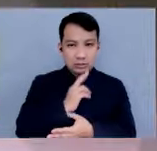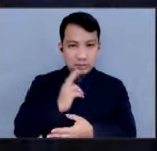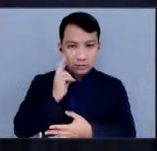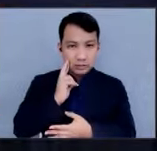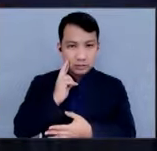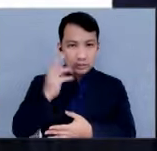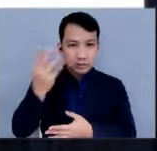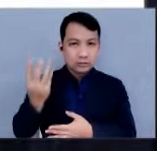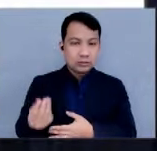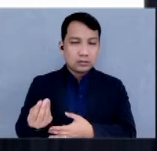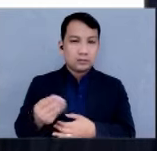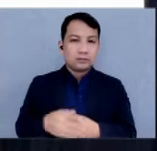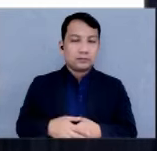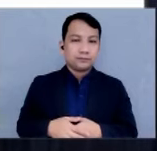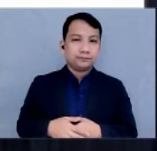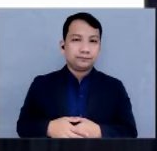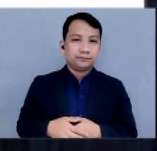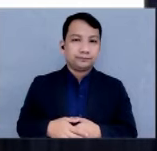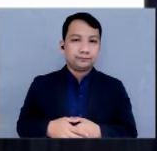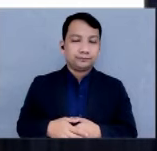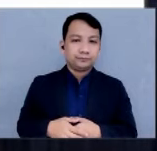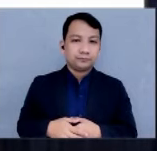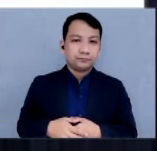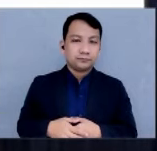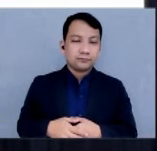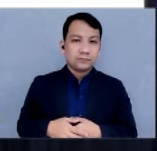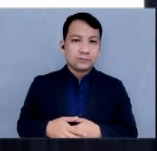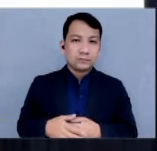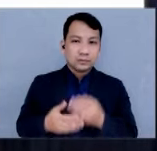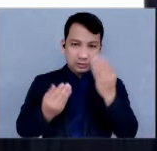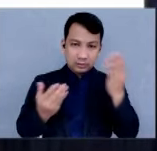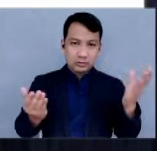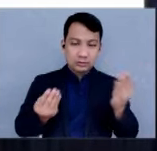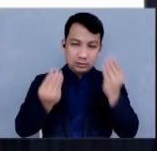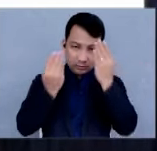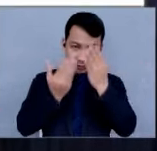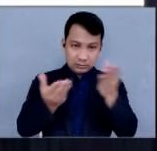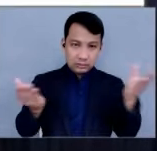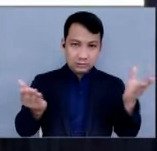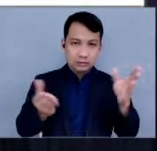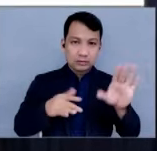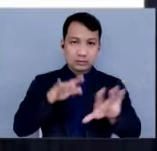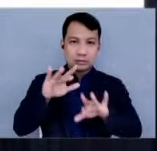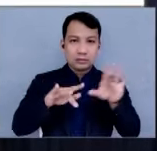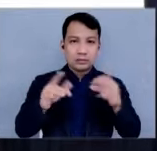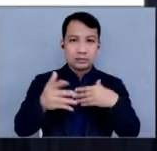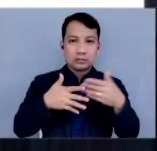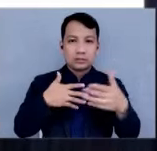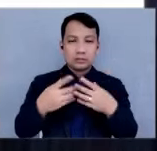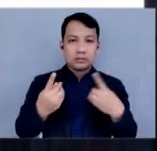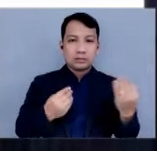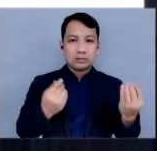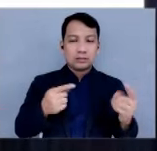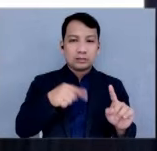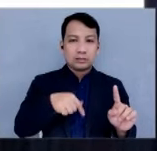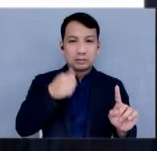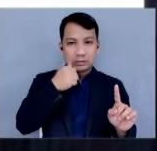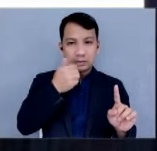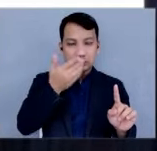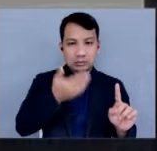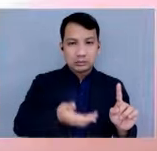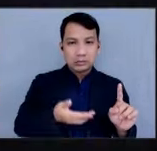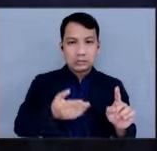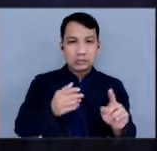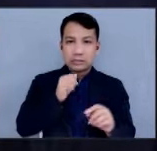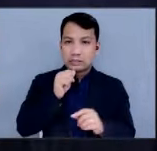Batangas. Sa pahayag ng Star Magic, maituturing umanong harassment ang anumang hakbang sa isang babae na hindi niya